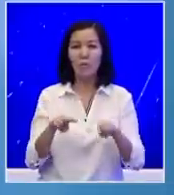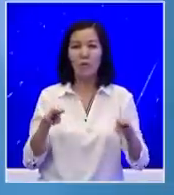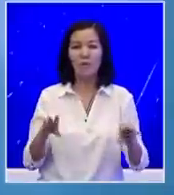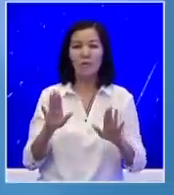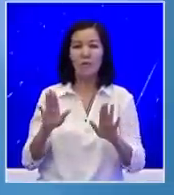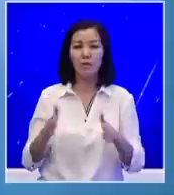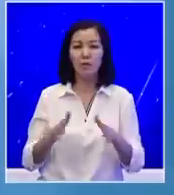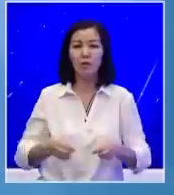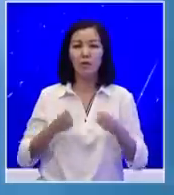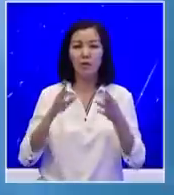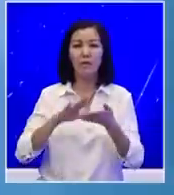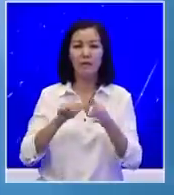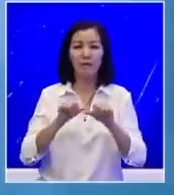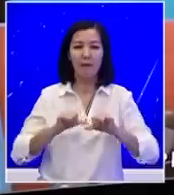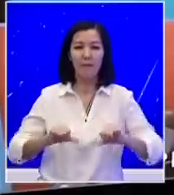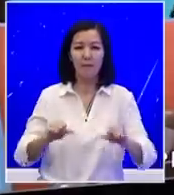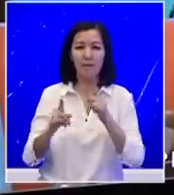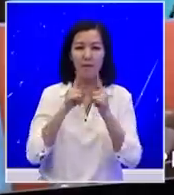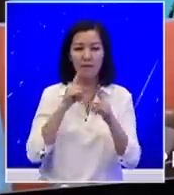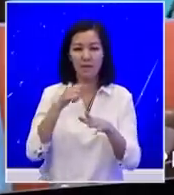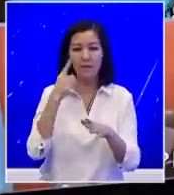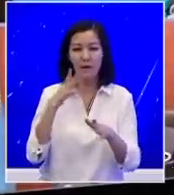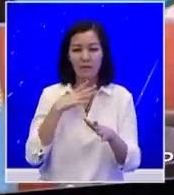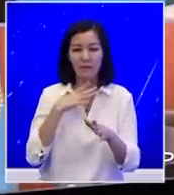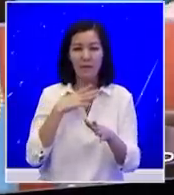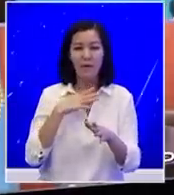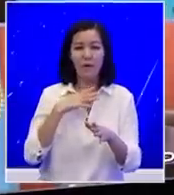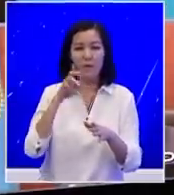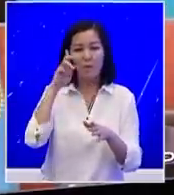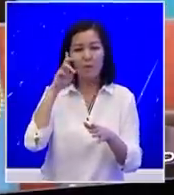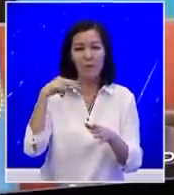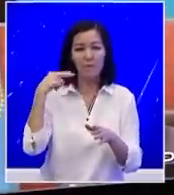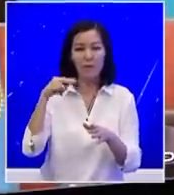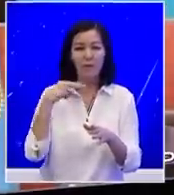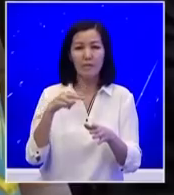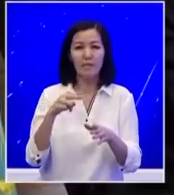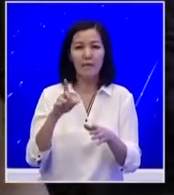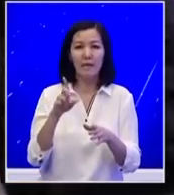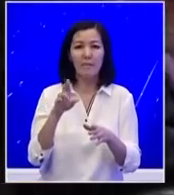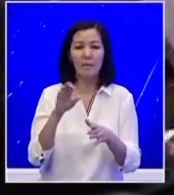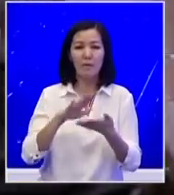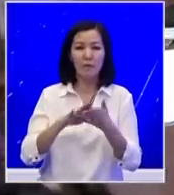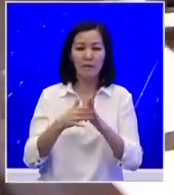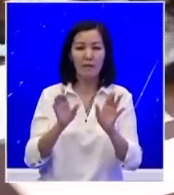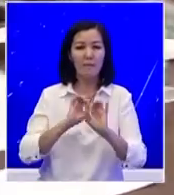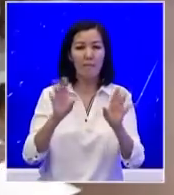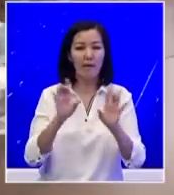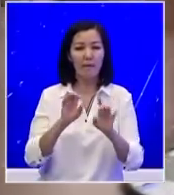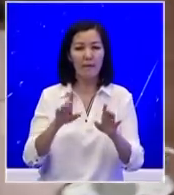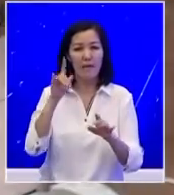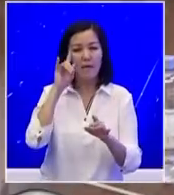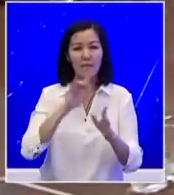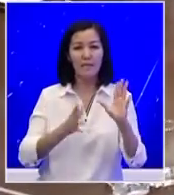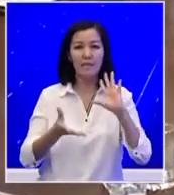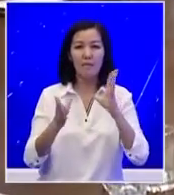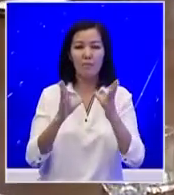жөніндегі мемлекеттік комиссияның кезекті отырысында айтты. Үкімет басшысына қазіргі эпидемиологиялық ахуалды баяндады. Айтуынша елде